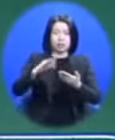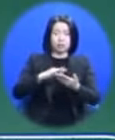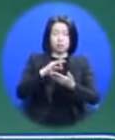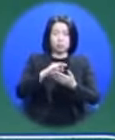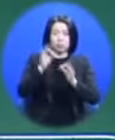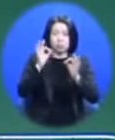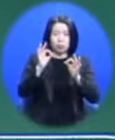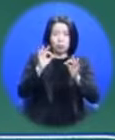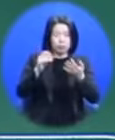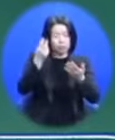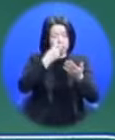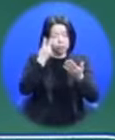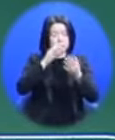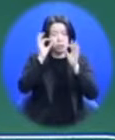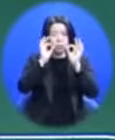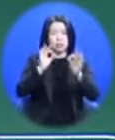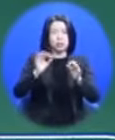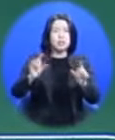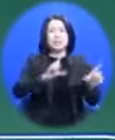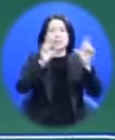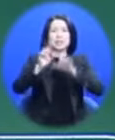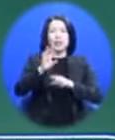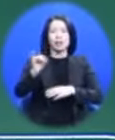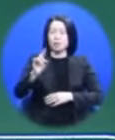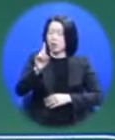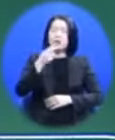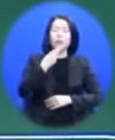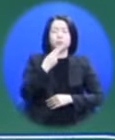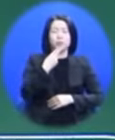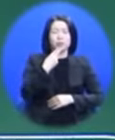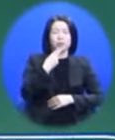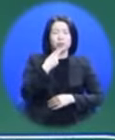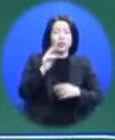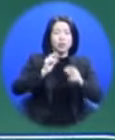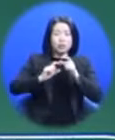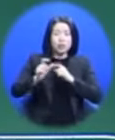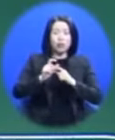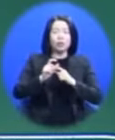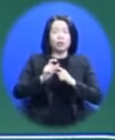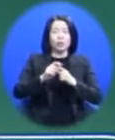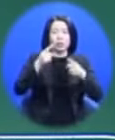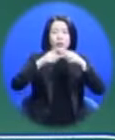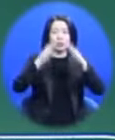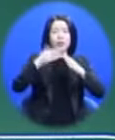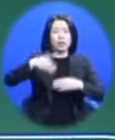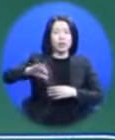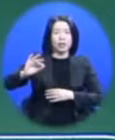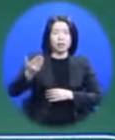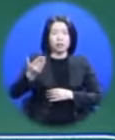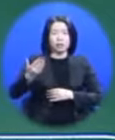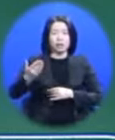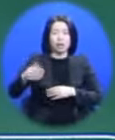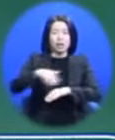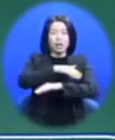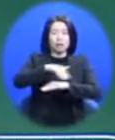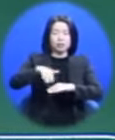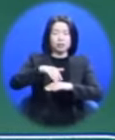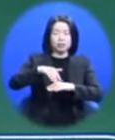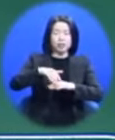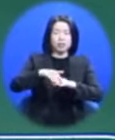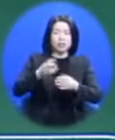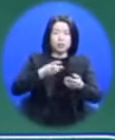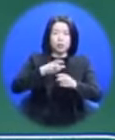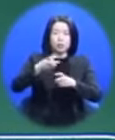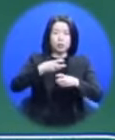해보니까 생활비 하나도 없는 거예요. 심지어 교회를 가야 하는데 교회 갈 차비조차 제